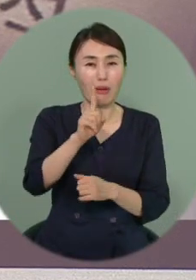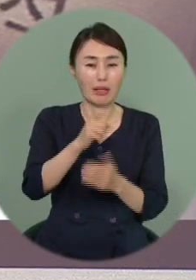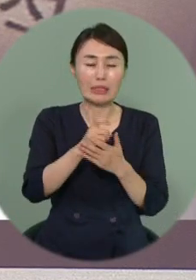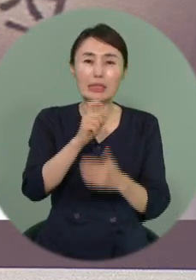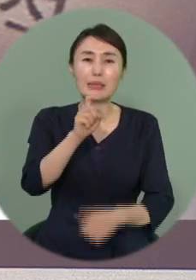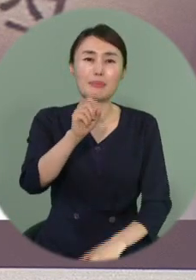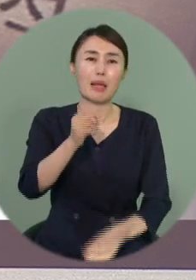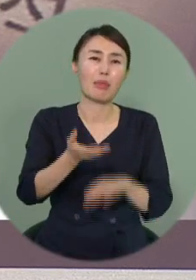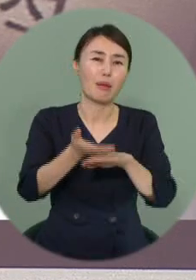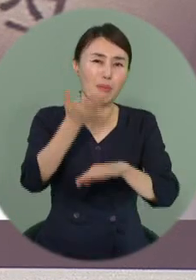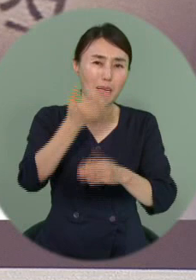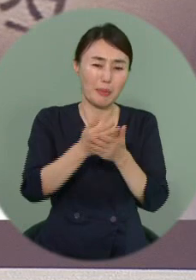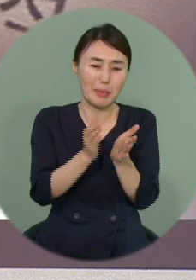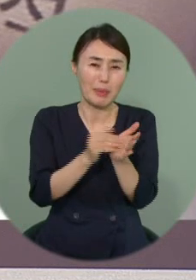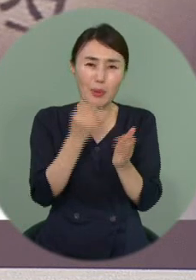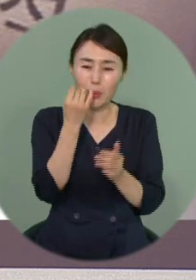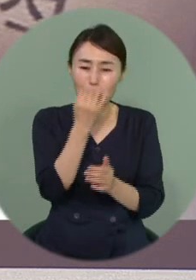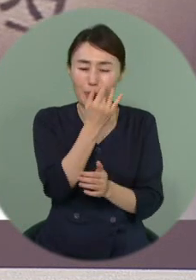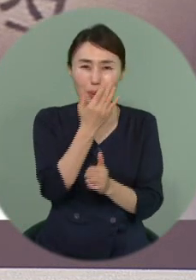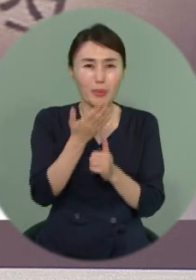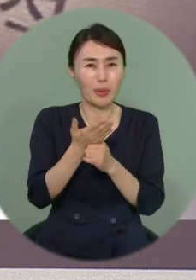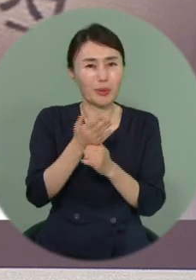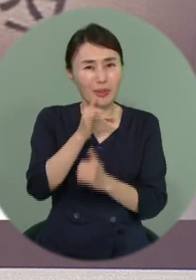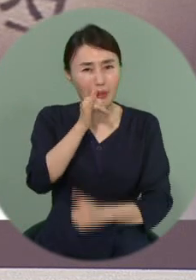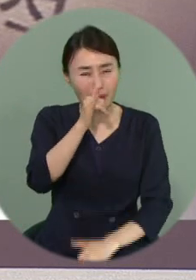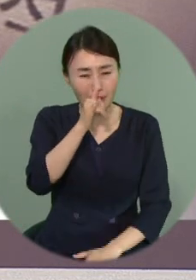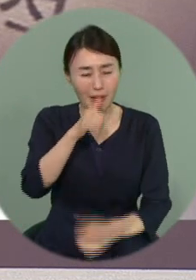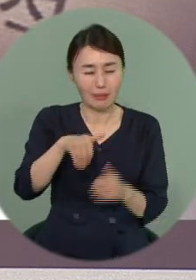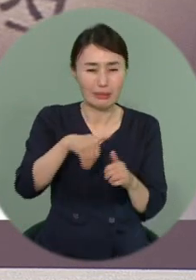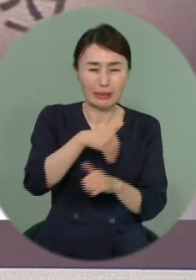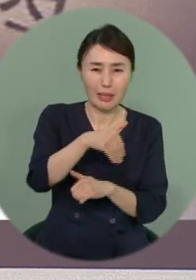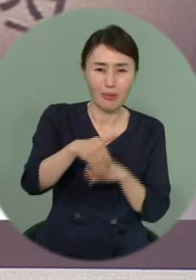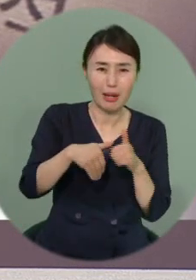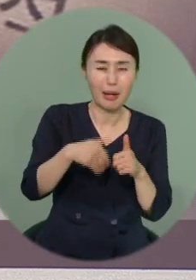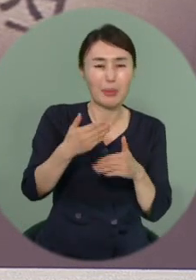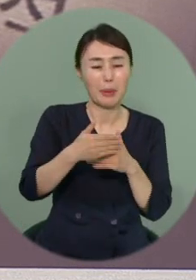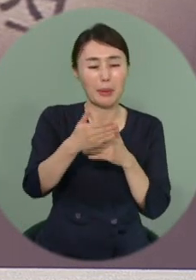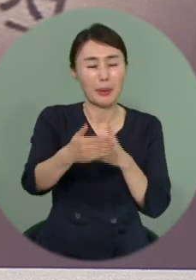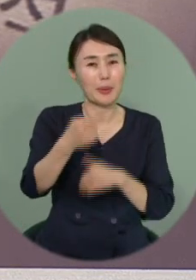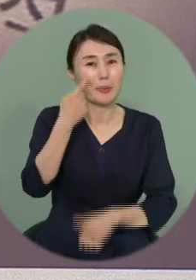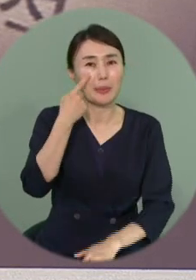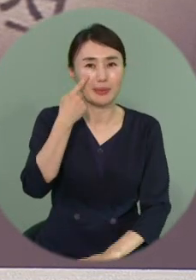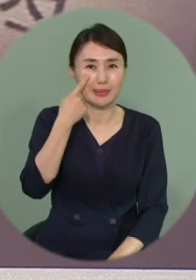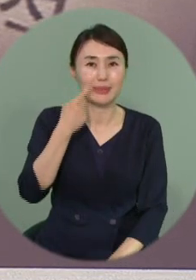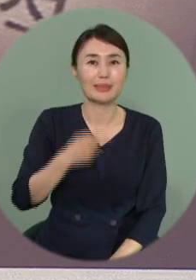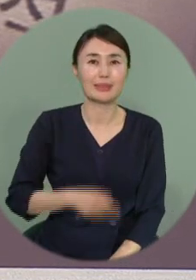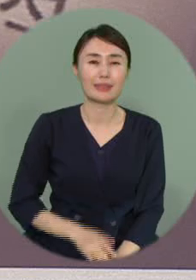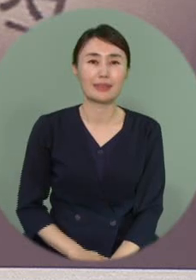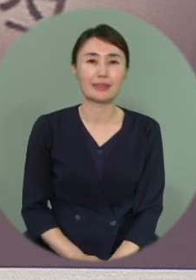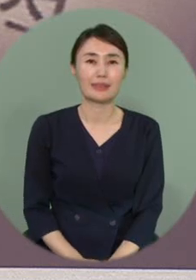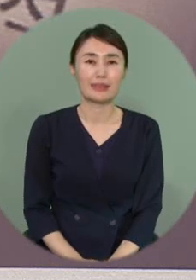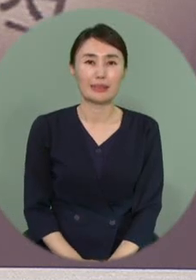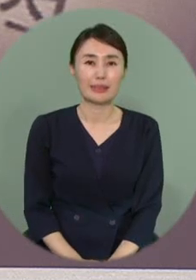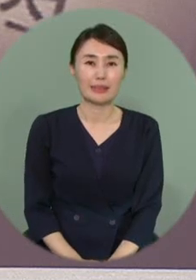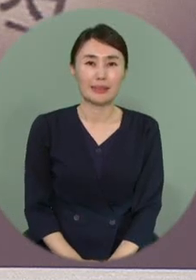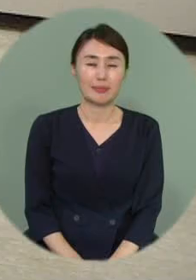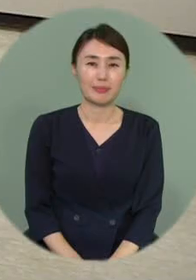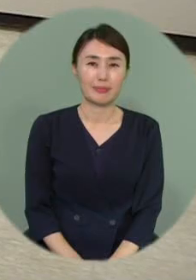암표까지 나오면서 팬들의 원성이 크다고 합니다 천홍희 기자가 한 걸음 더 들어가 현장 취재했습니다